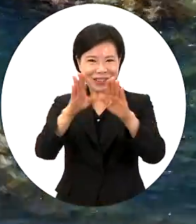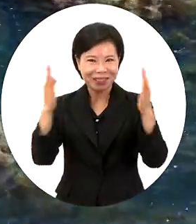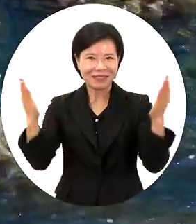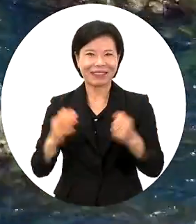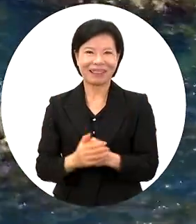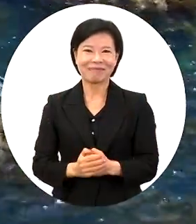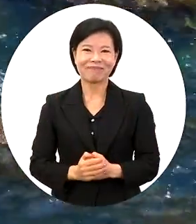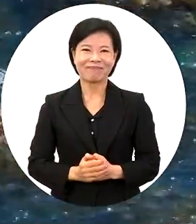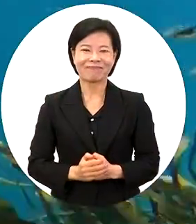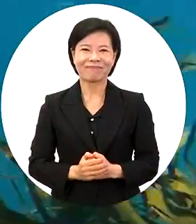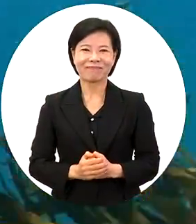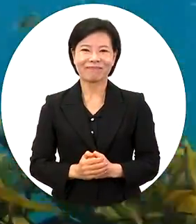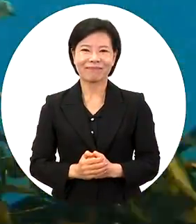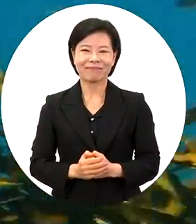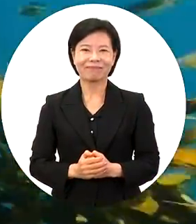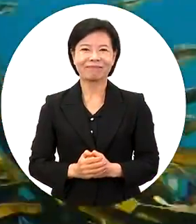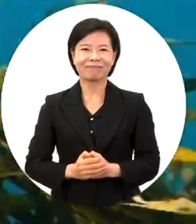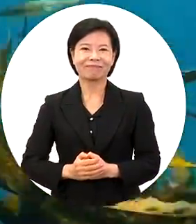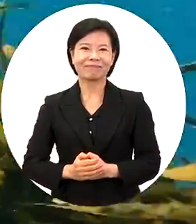행사가 열렸습니다.